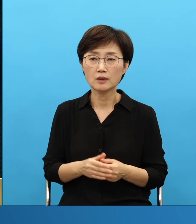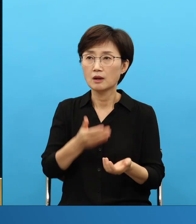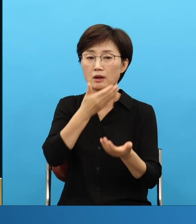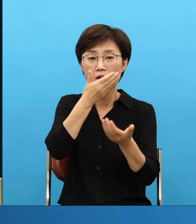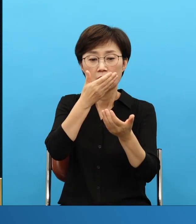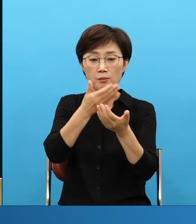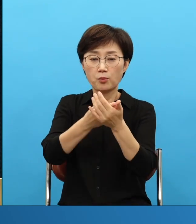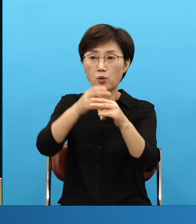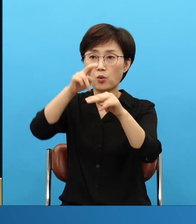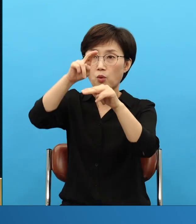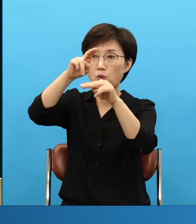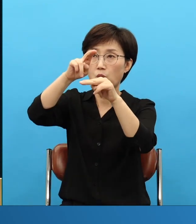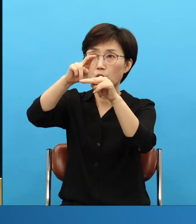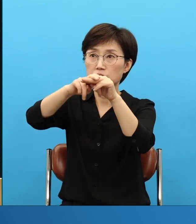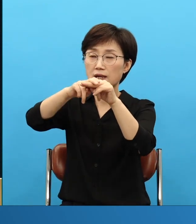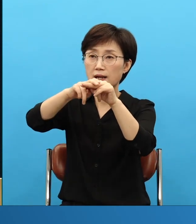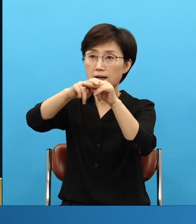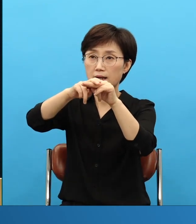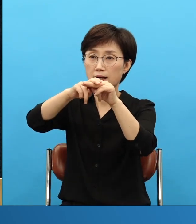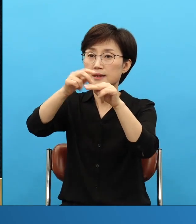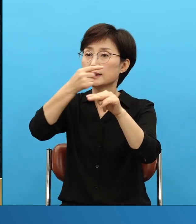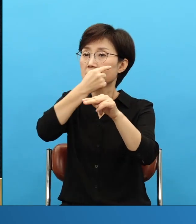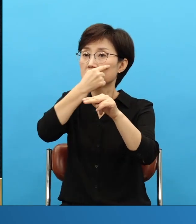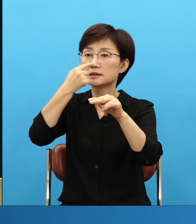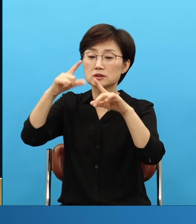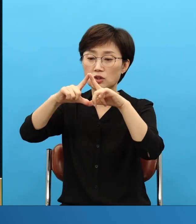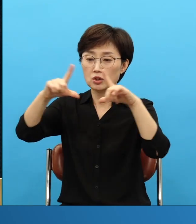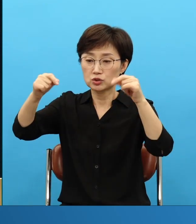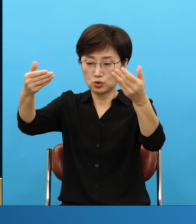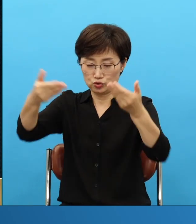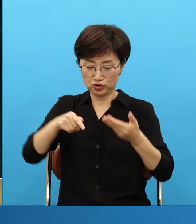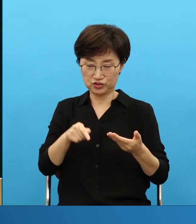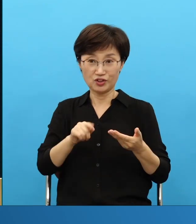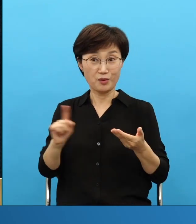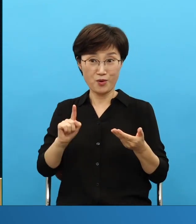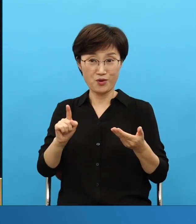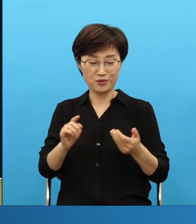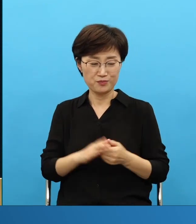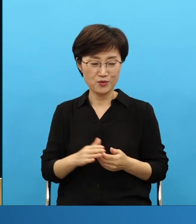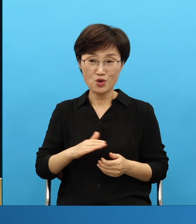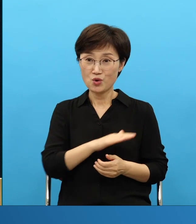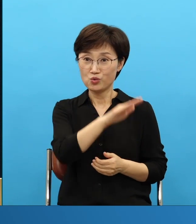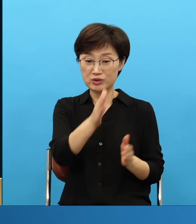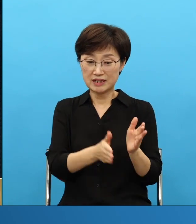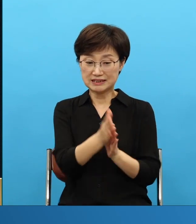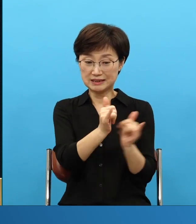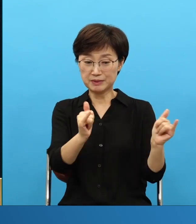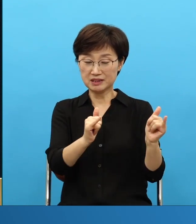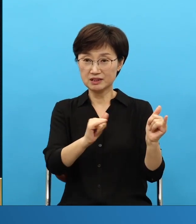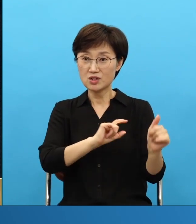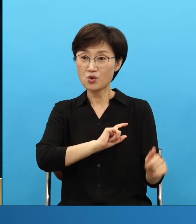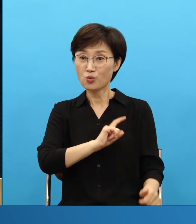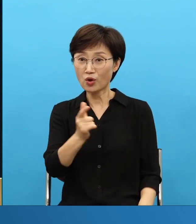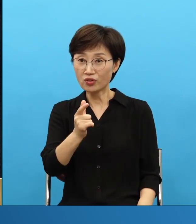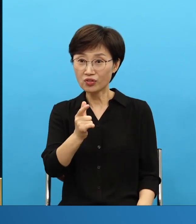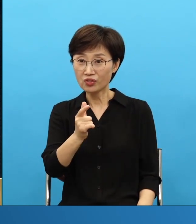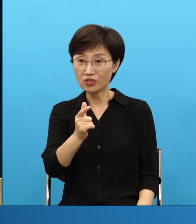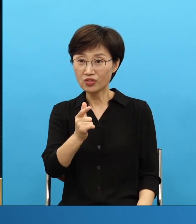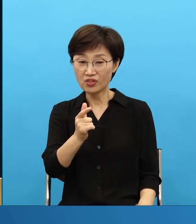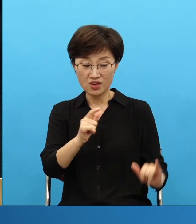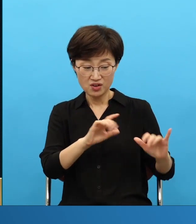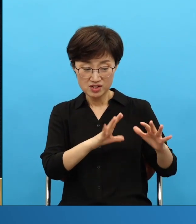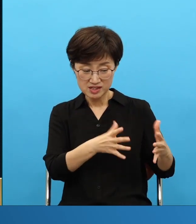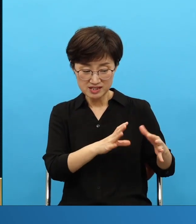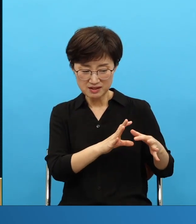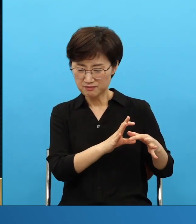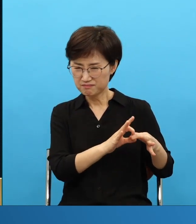보좌의 보증서를 주었는데요. 우리의 시민권은 하늘에 있다. he has given to us a warranty, a 그렇습니다. guarantee of the throne. In other